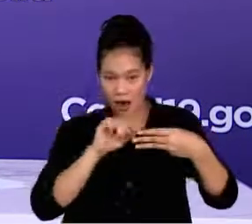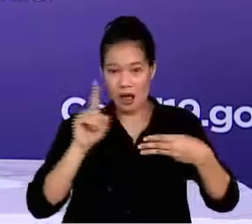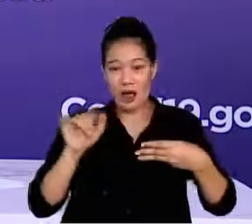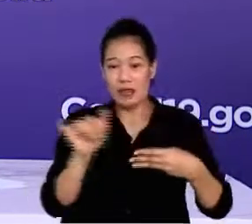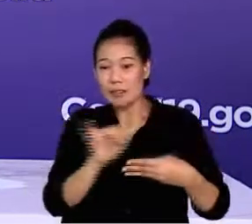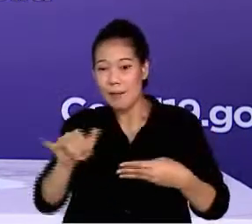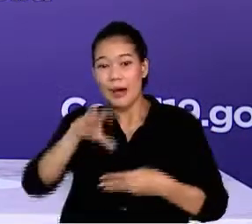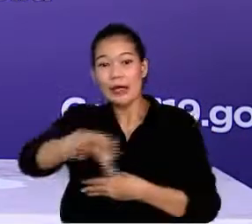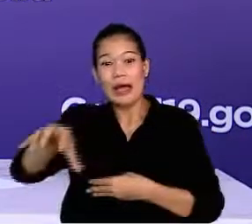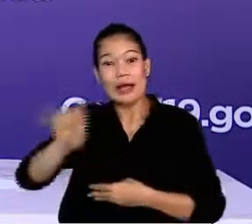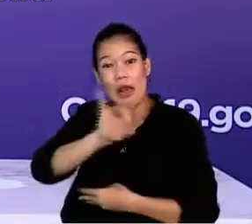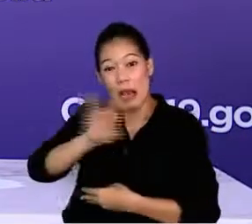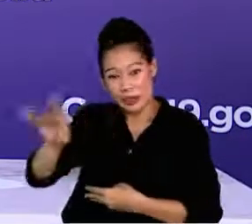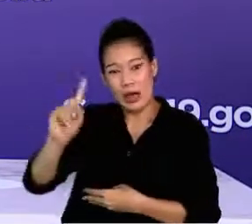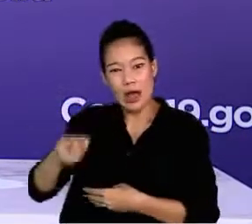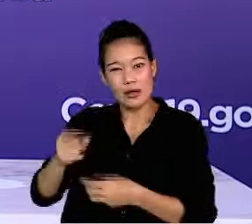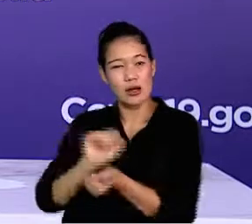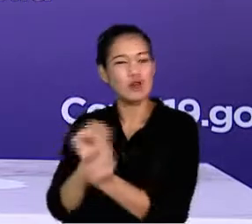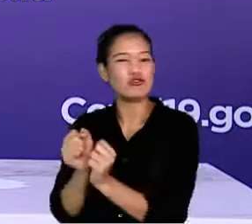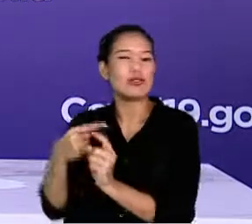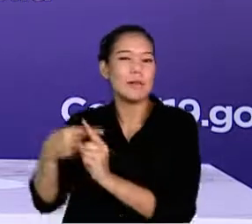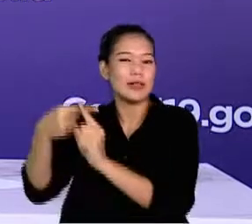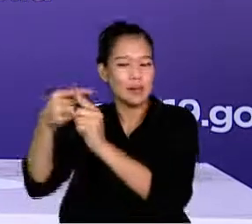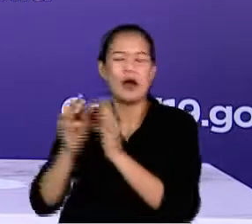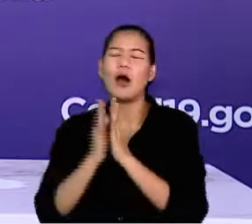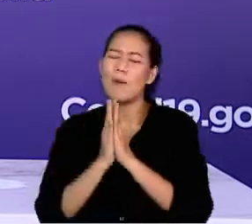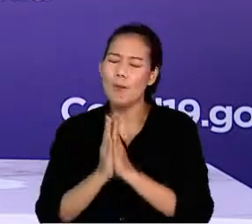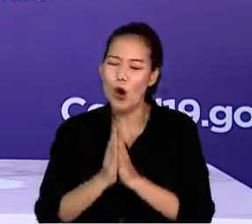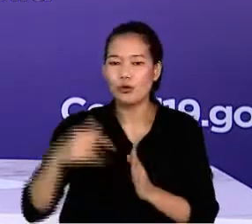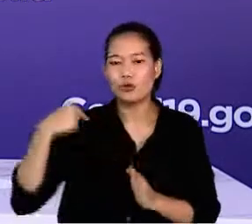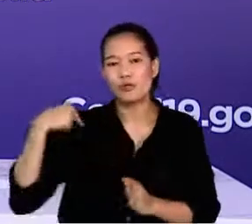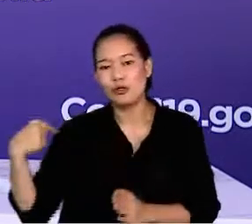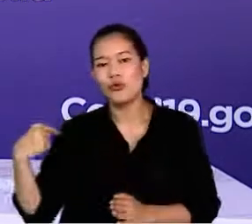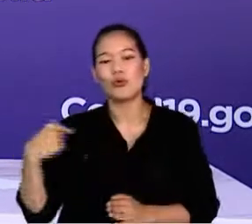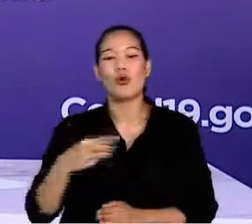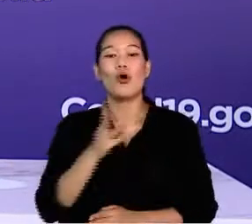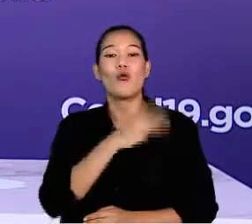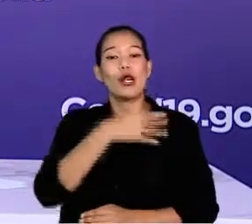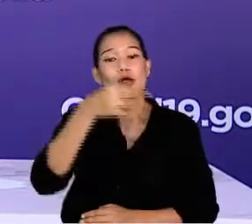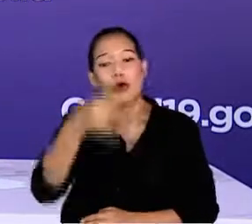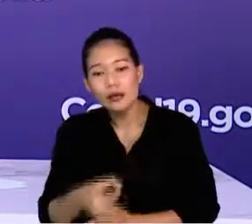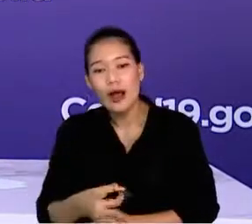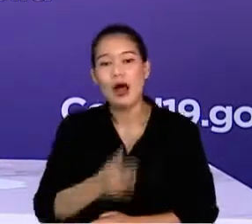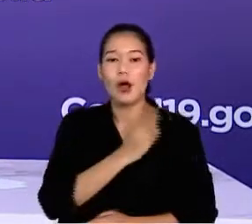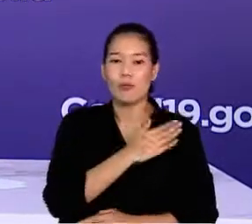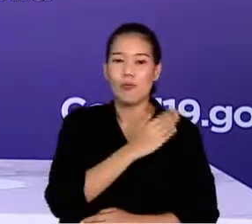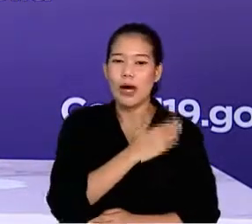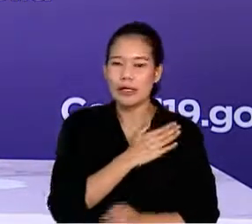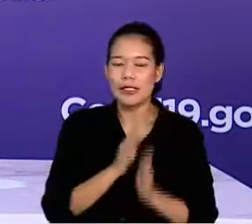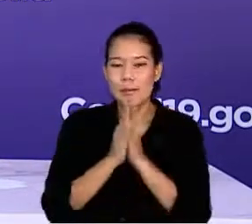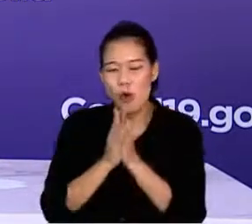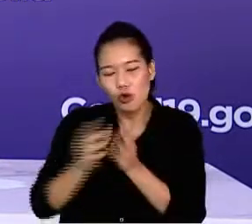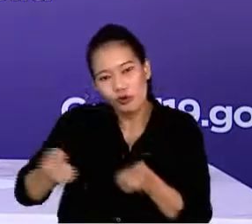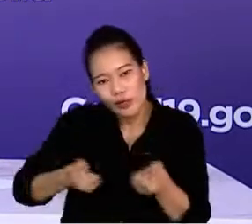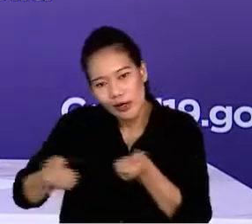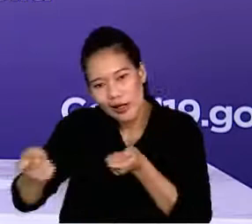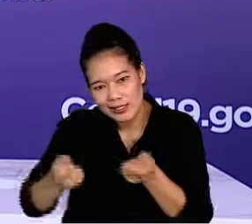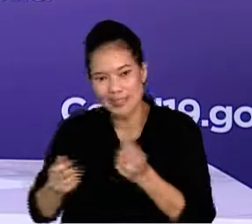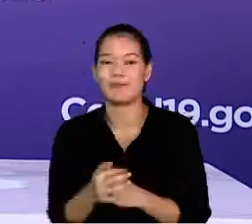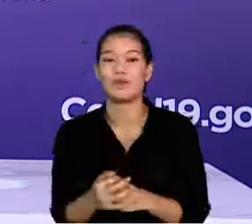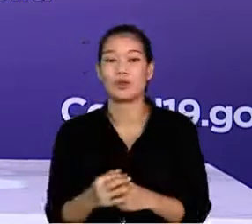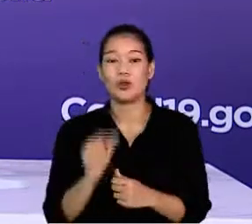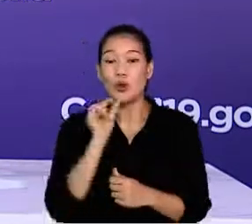provinsi lainnya yang masih mengalami kenaikan dimohon gubernur dan walikota serta Bupati dibawahnya untuk